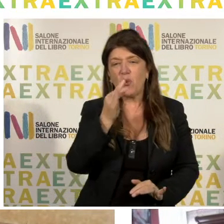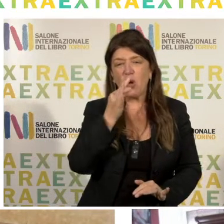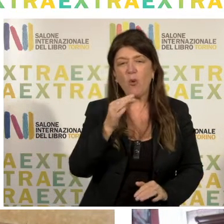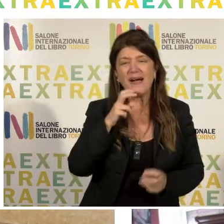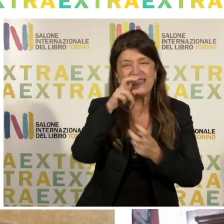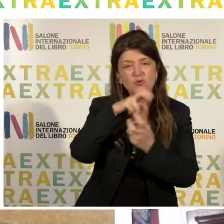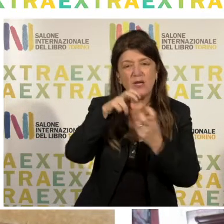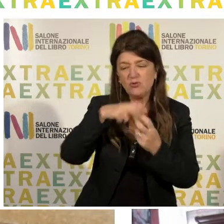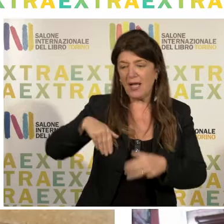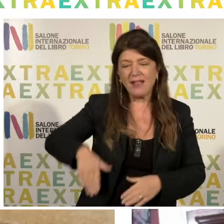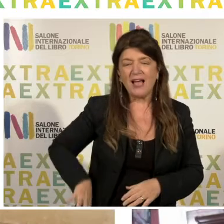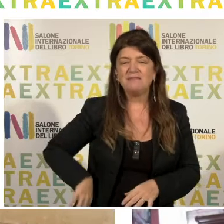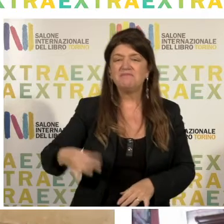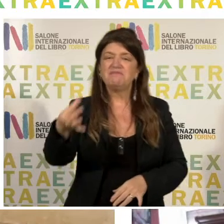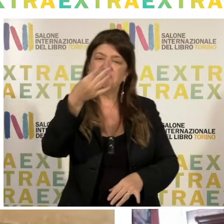E